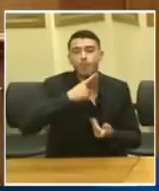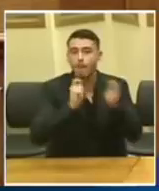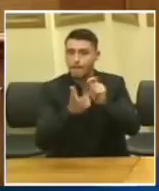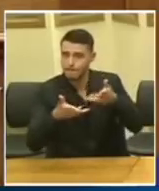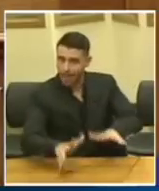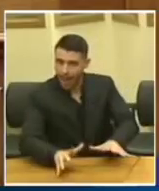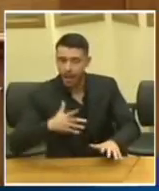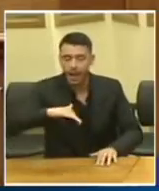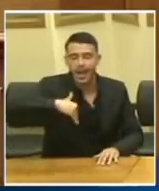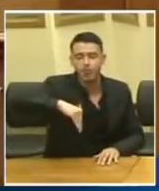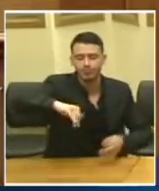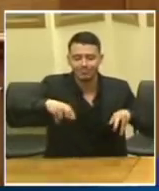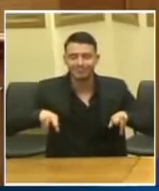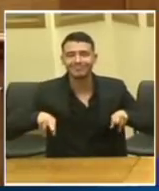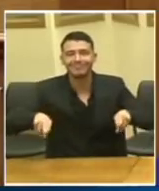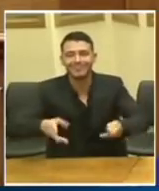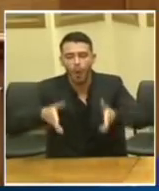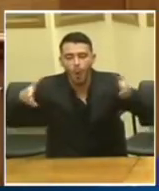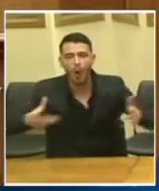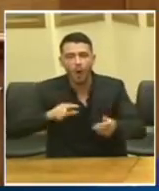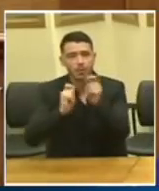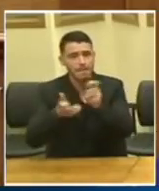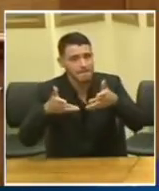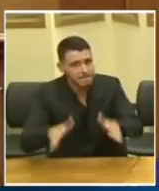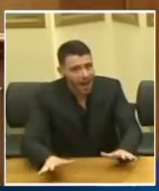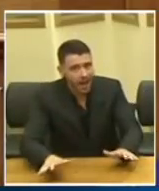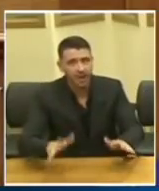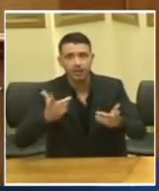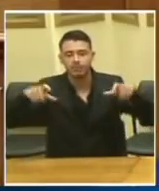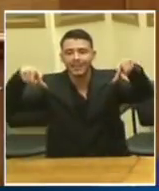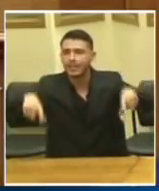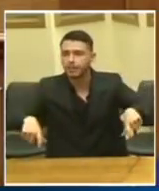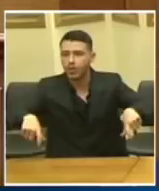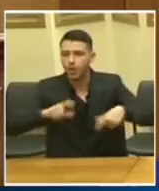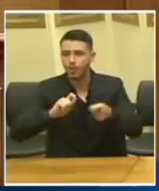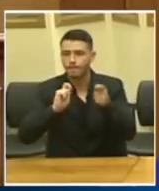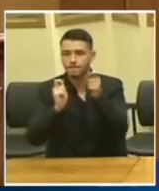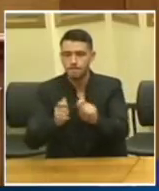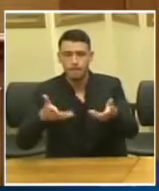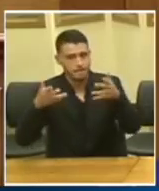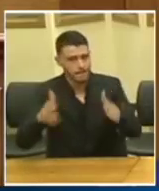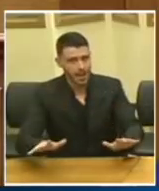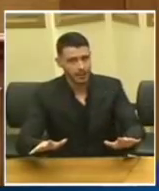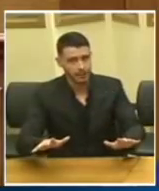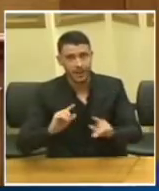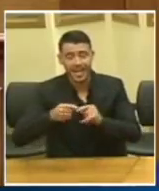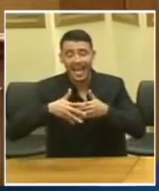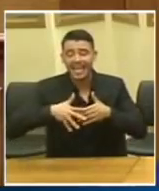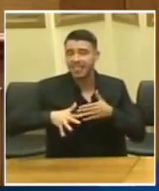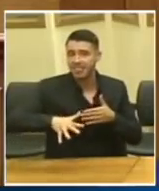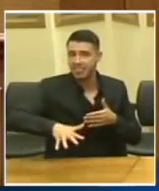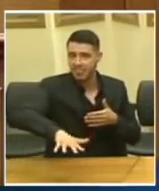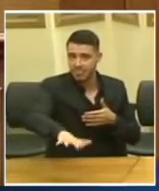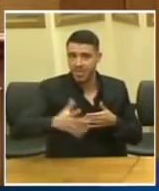τους, και σύντομα θα αλλάξουν, θα θέσουν, αυτό έχει